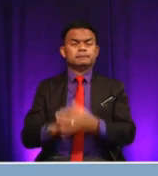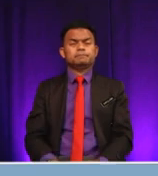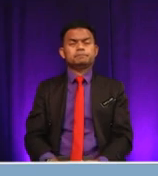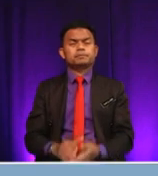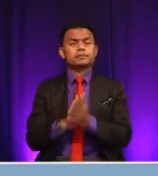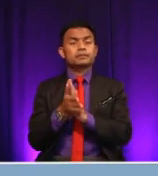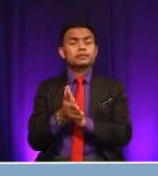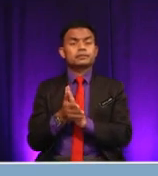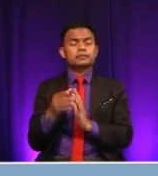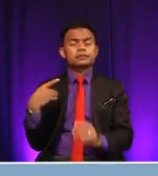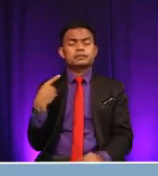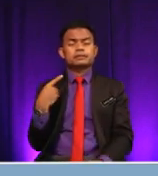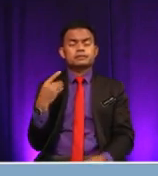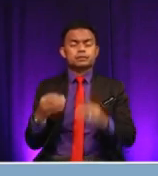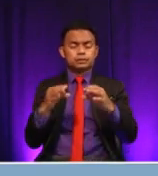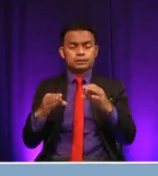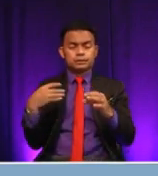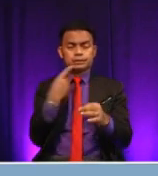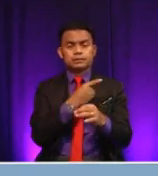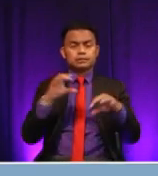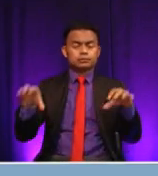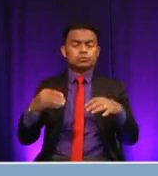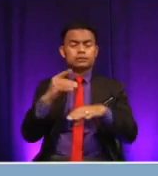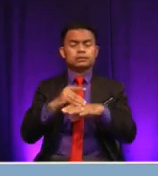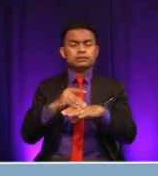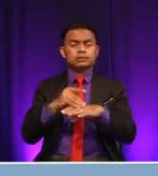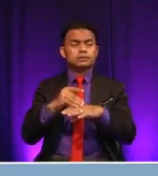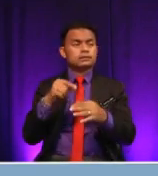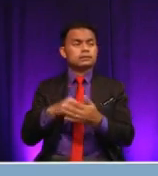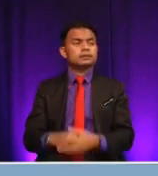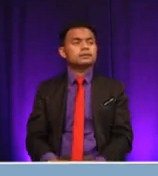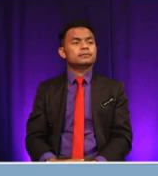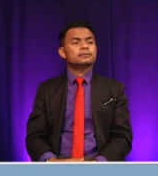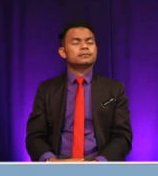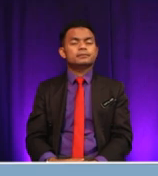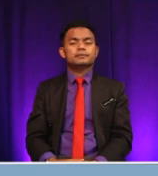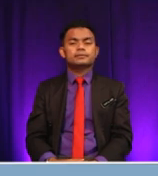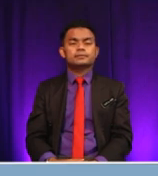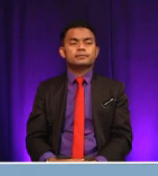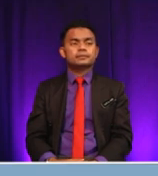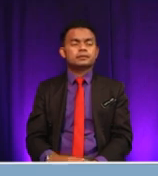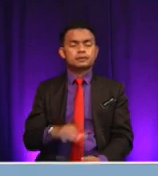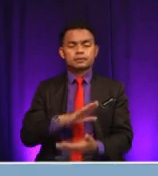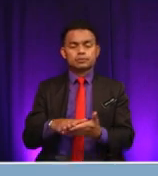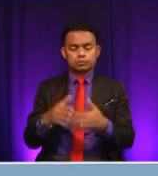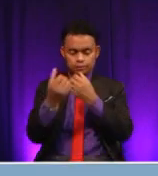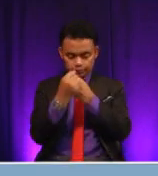contohnya macam Intan macam seolah-olah bersedia untuk menjawab soalnya Begitu juga dengan